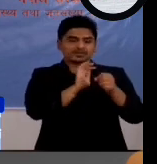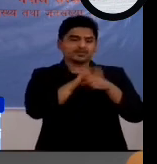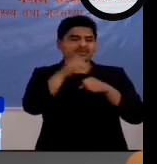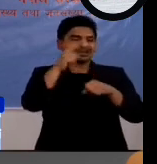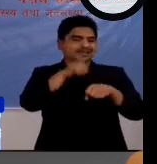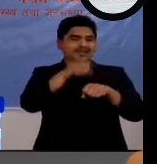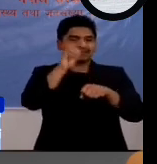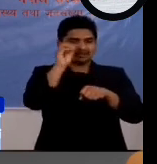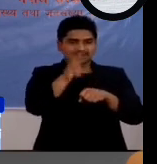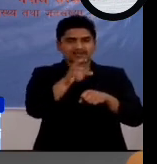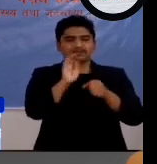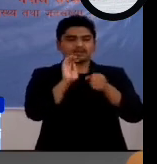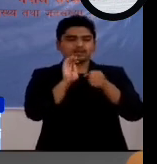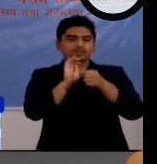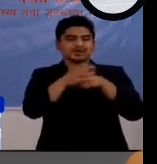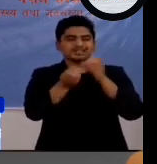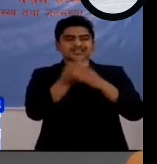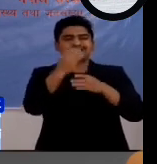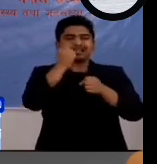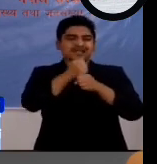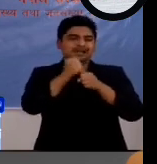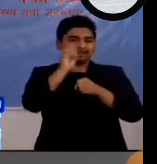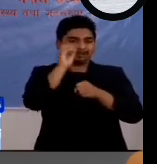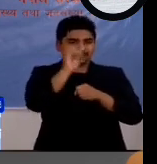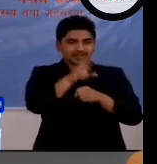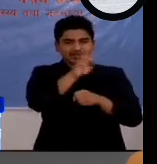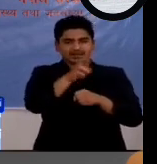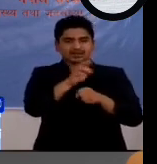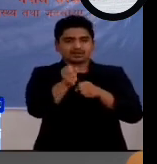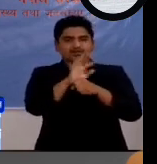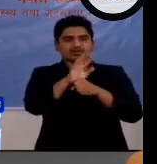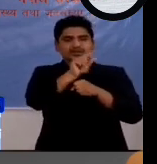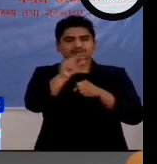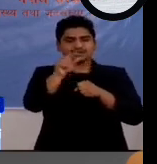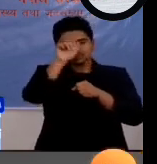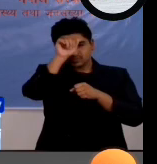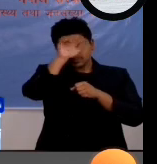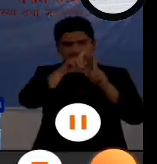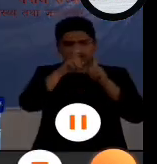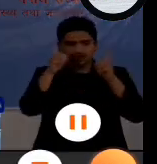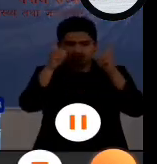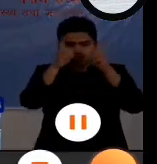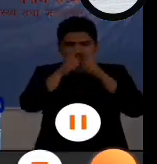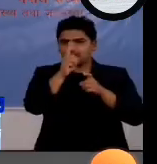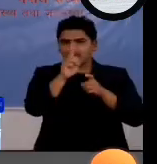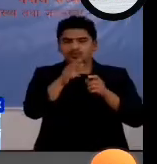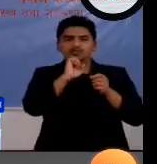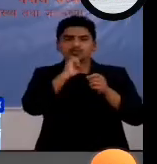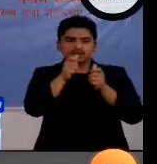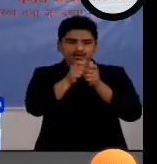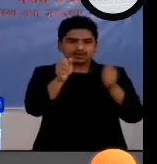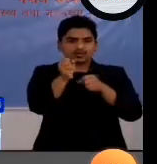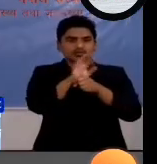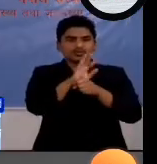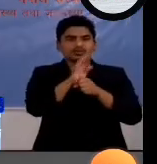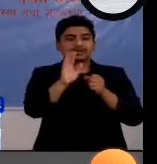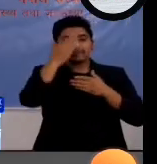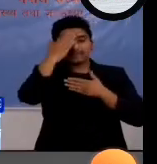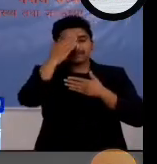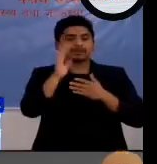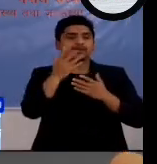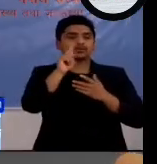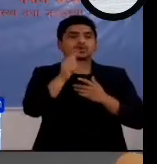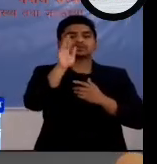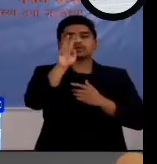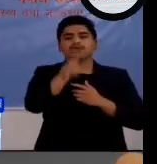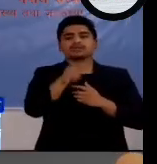उहाँहरूलाई बढी समय दिनुहुन, बढी सृजनात्मक काममा लगाउनु हुन र कोभिडको बारेमा सूचना लुकाएर होइन, उमेर अनुसार कोभिड के बिमारी